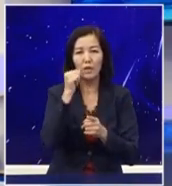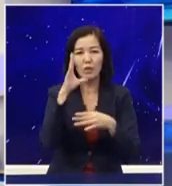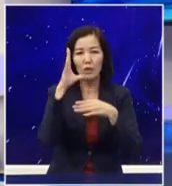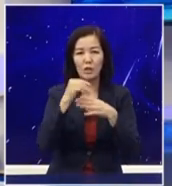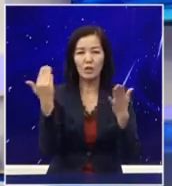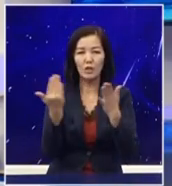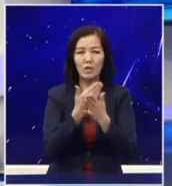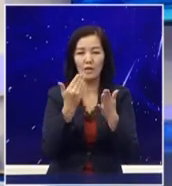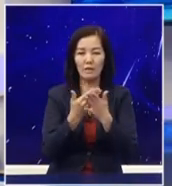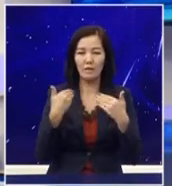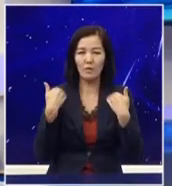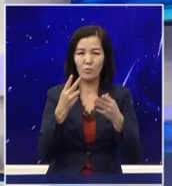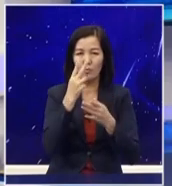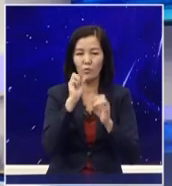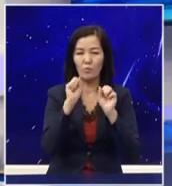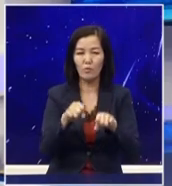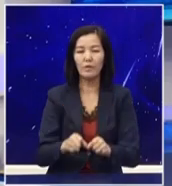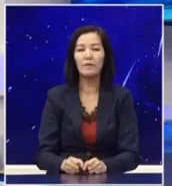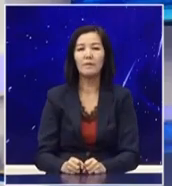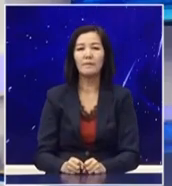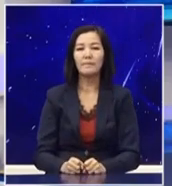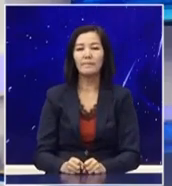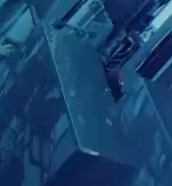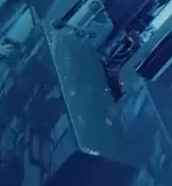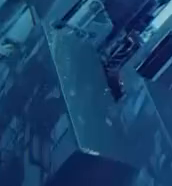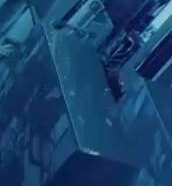бейнематериалды ертең кешкі жаңалықтардан көрсететін боламыз.